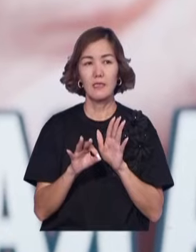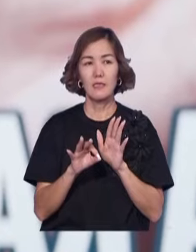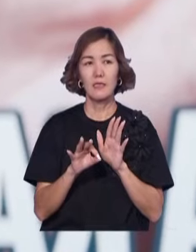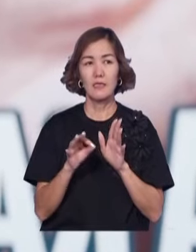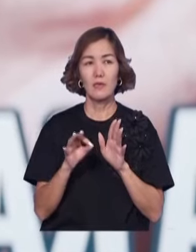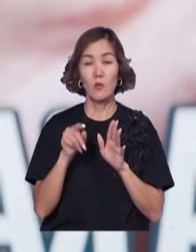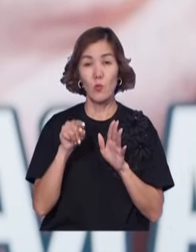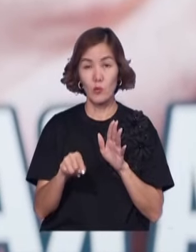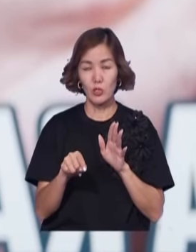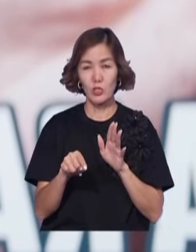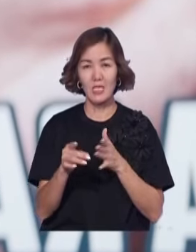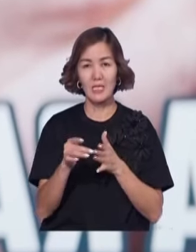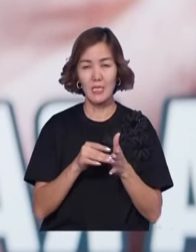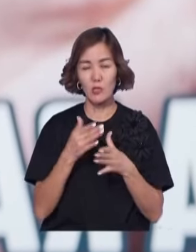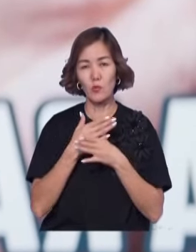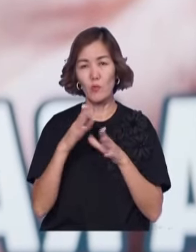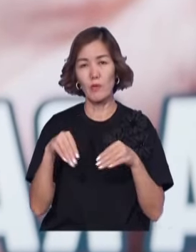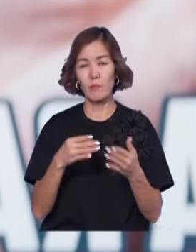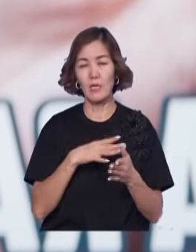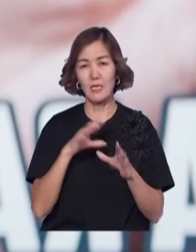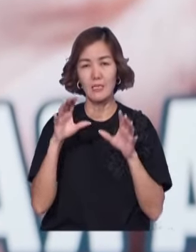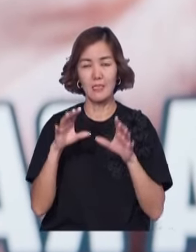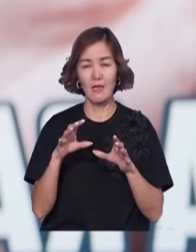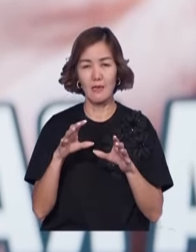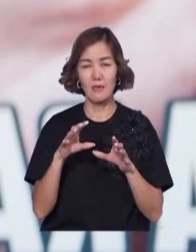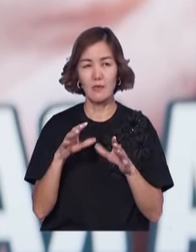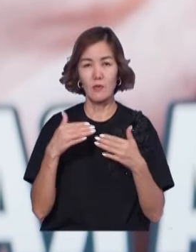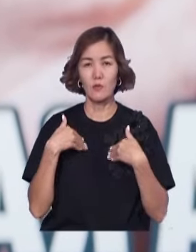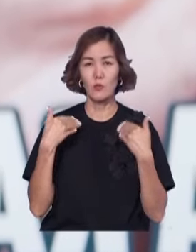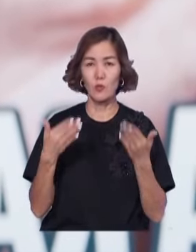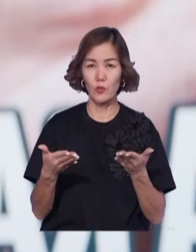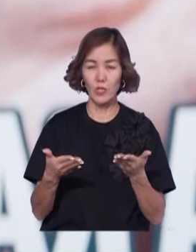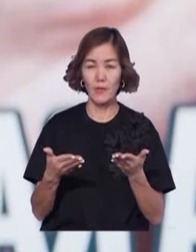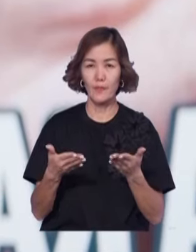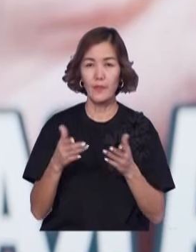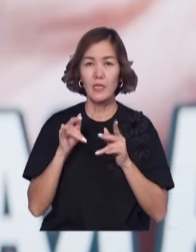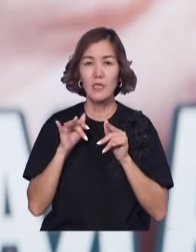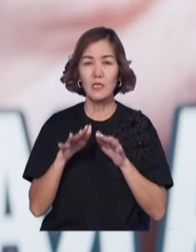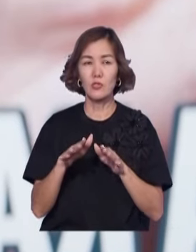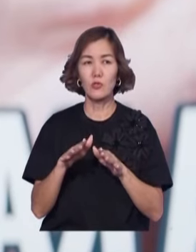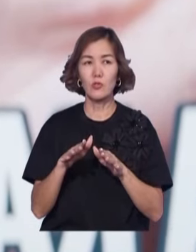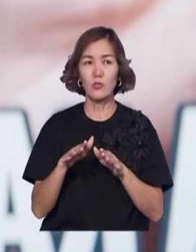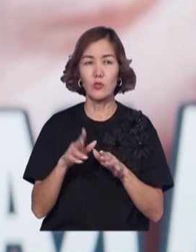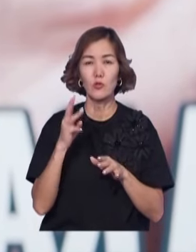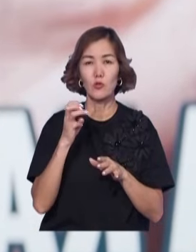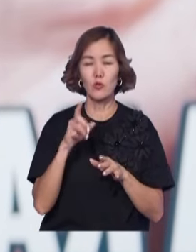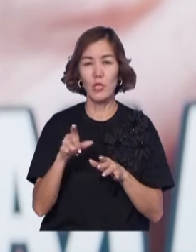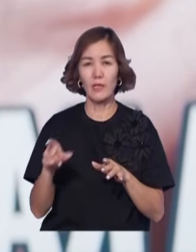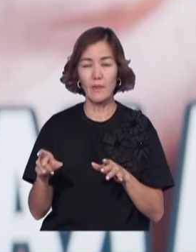осы жерде тікелей нақты көмек көрсетіліп, заңды көмек көрсетілді. 300-нен астамына